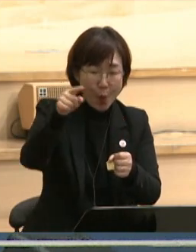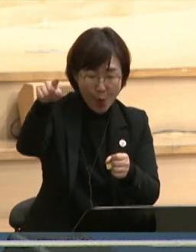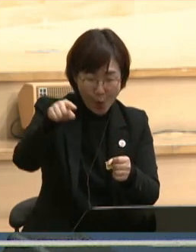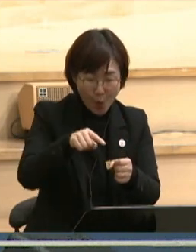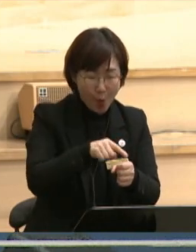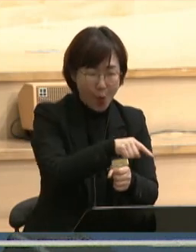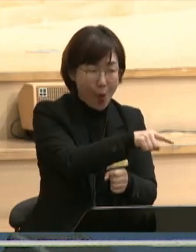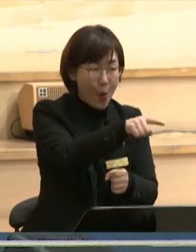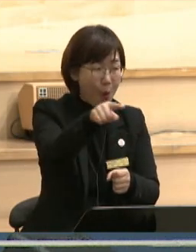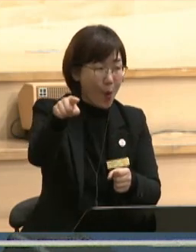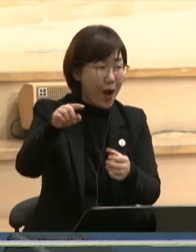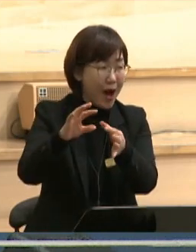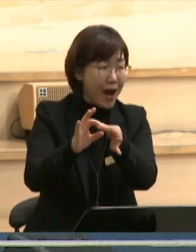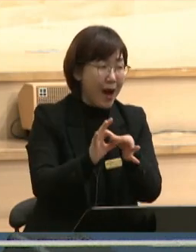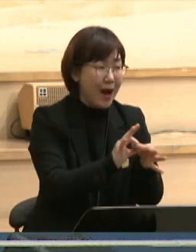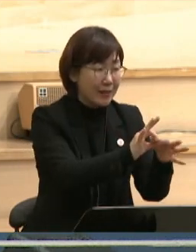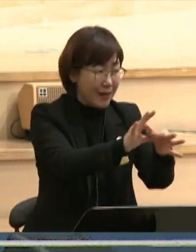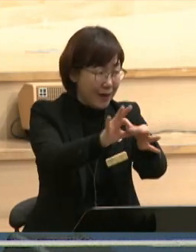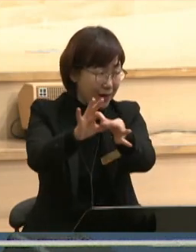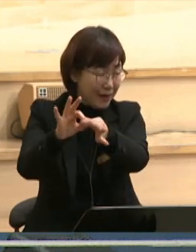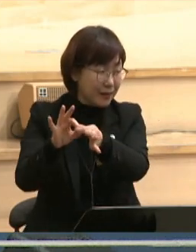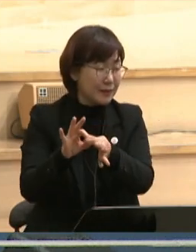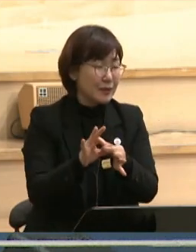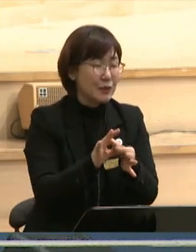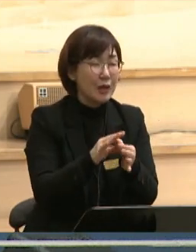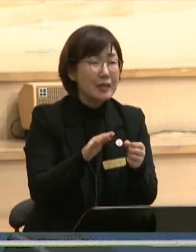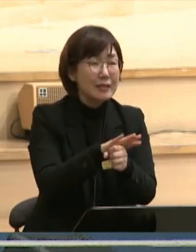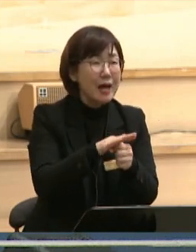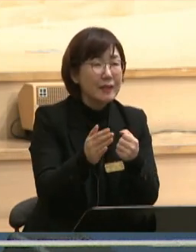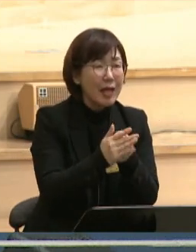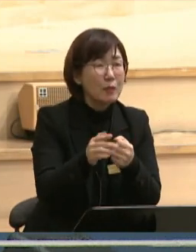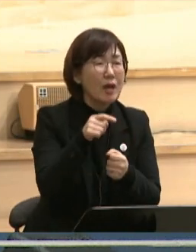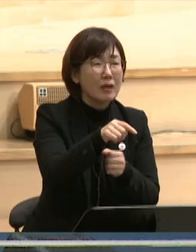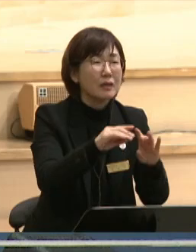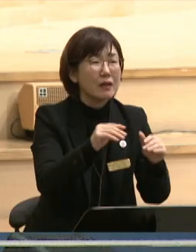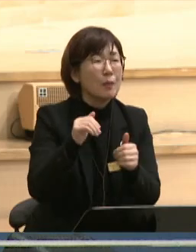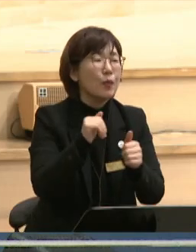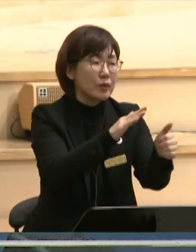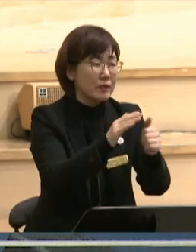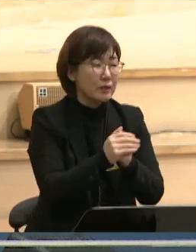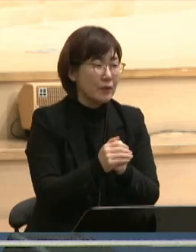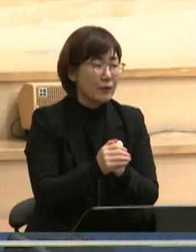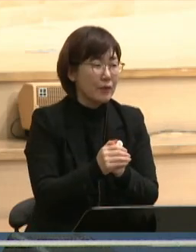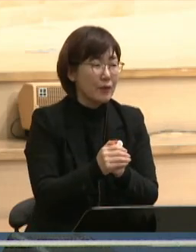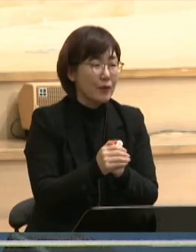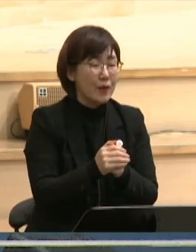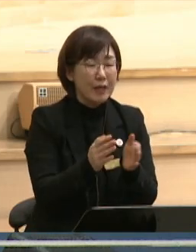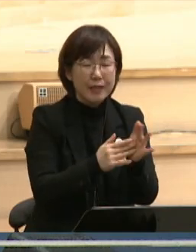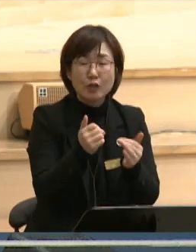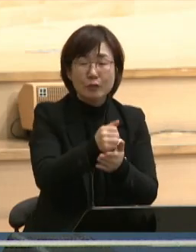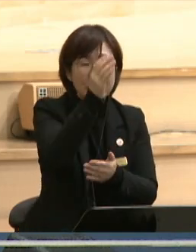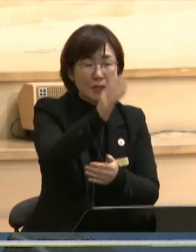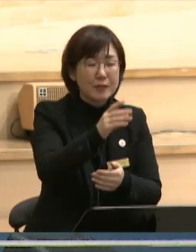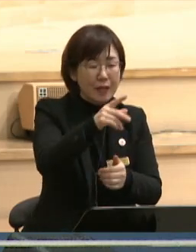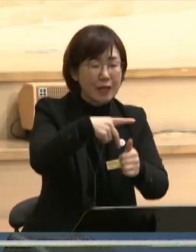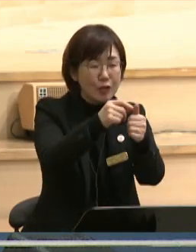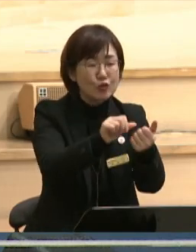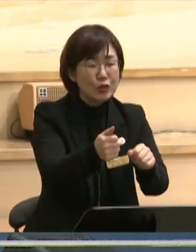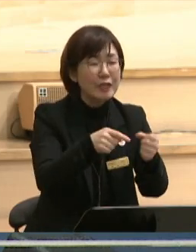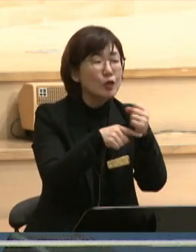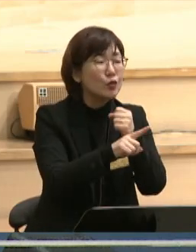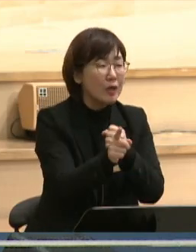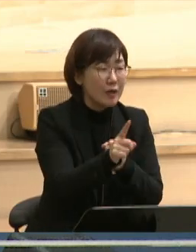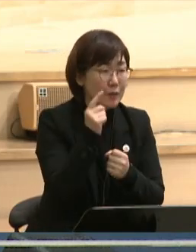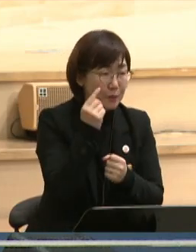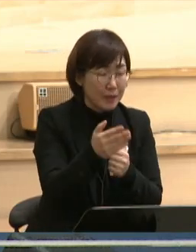사랑하셔서 보내셨습니다 그래서 왜 예수님께서 십자가에 죽으신지 아십니까 요한복음 13장 1절을 보면